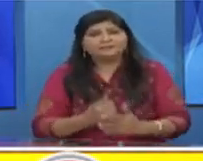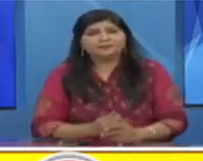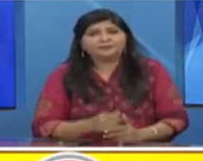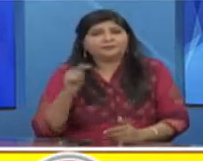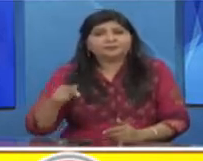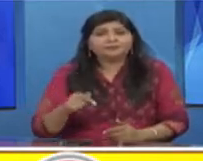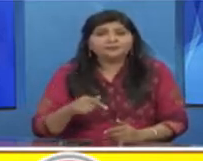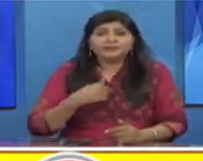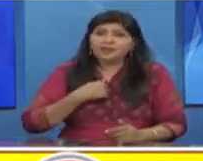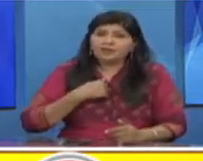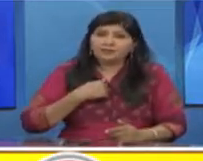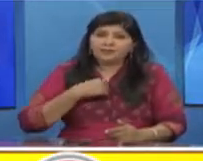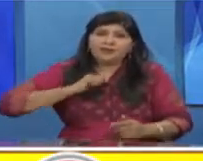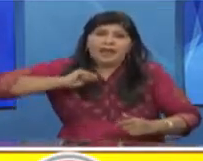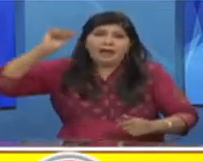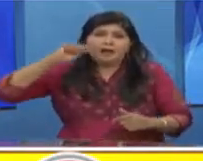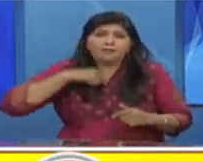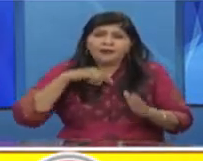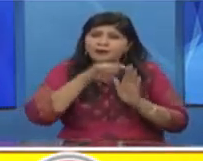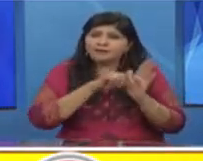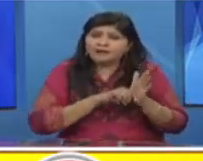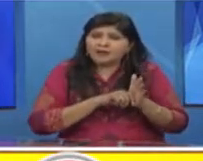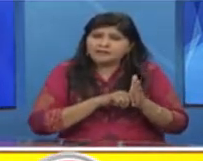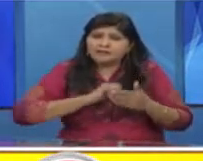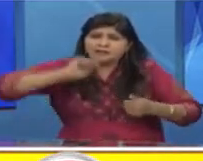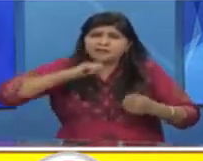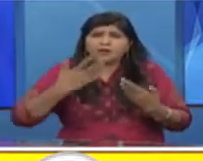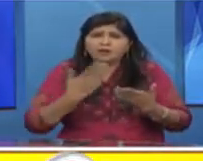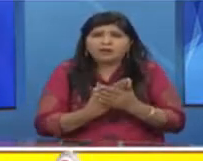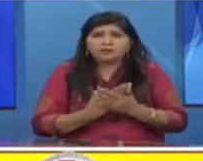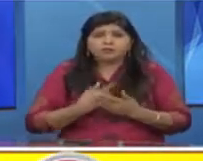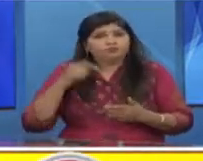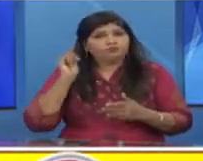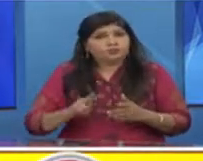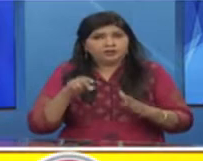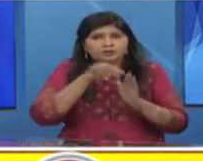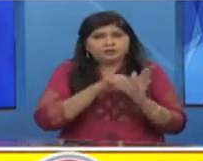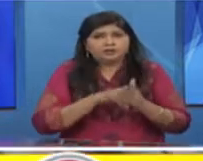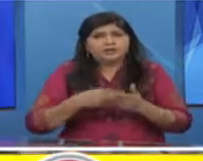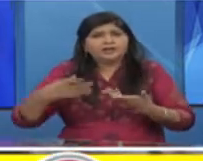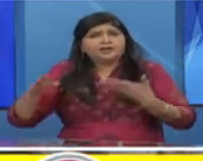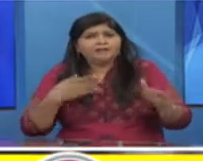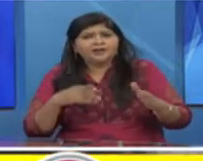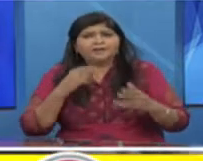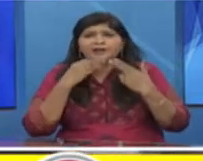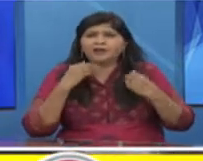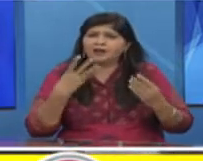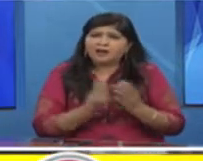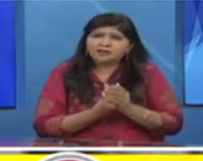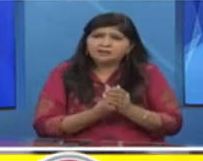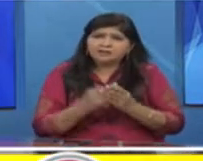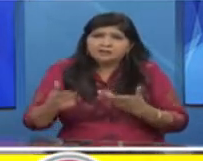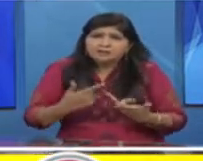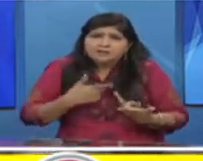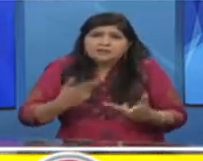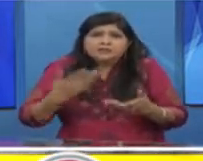उन्होंने मौलिक अधिकारों को सुनिश्चित करने का महत्वपूर्ण कार्य किया, जिससे जाति और संप्रदाय के आधार पर होने वाले